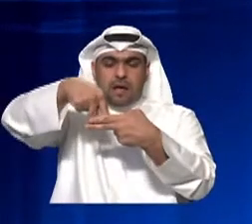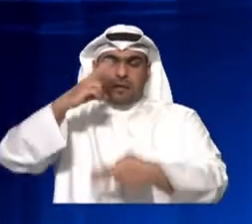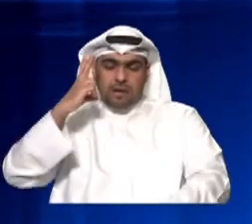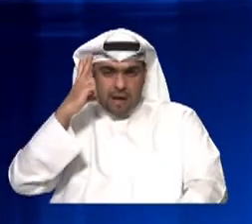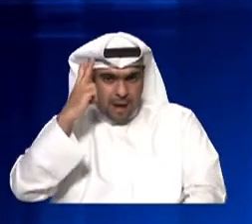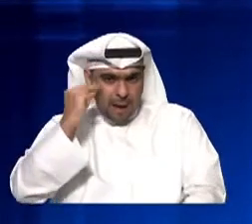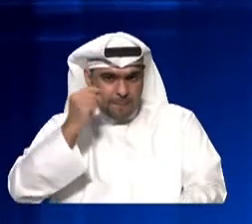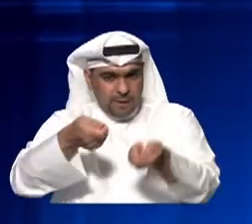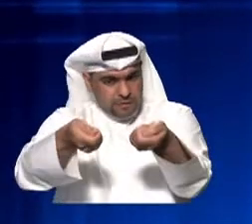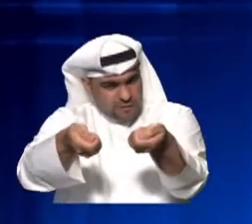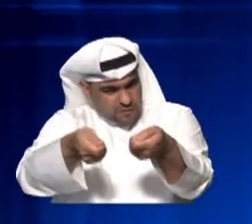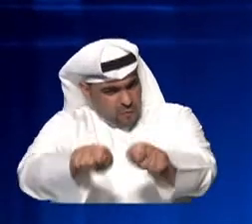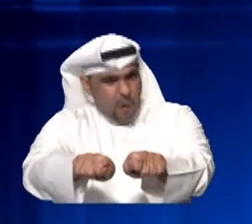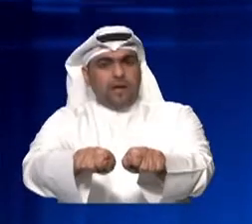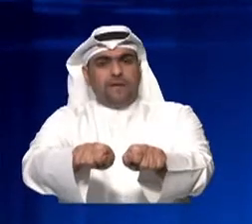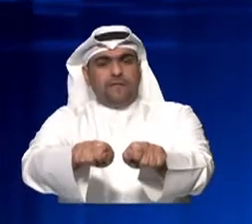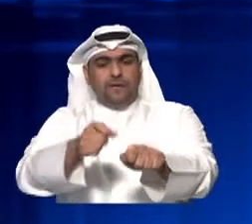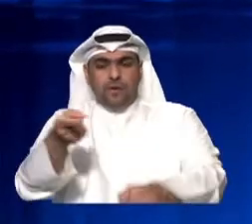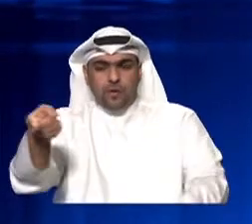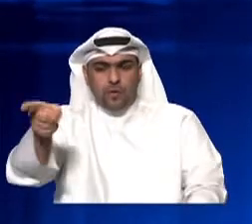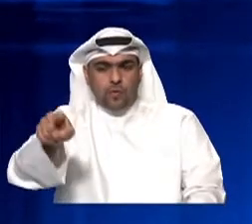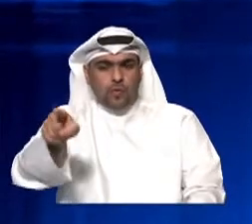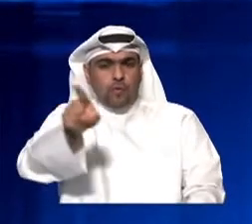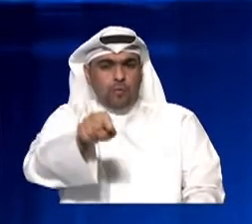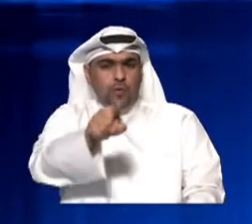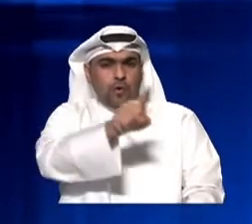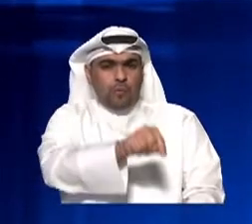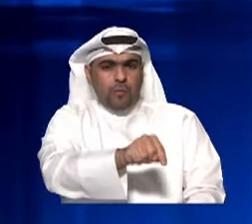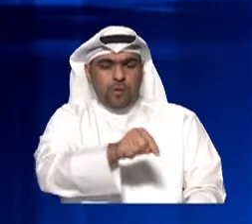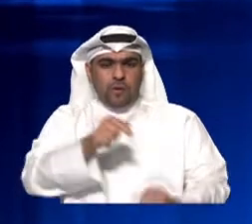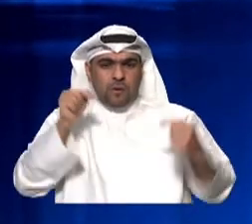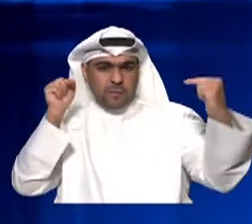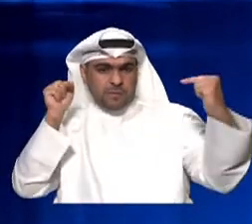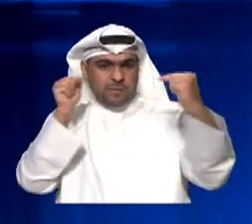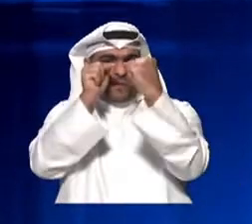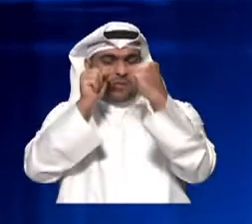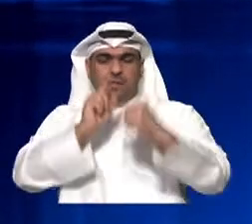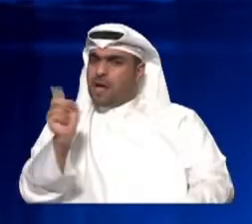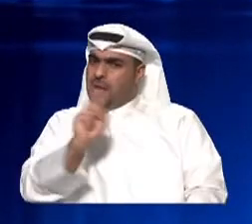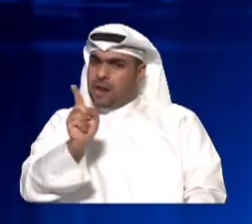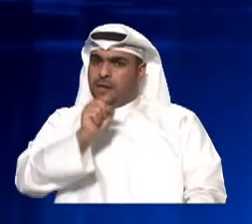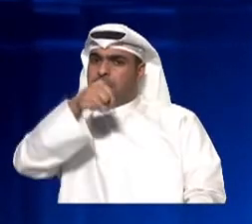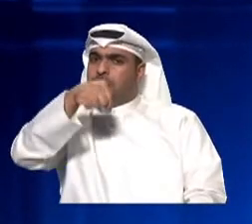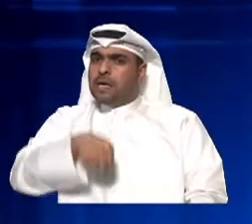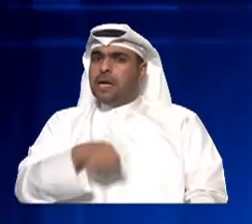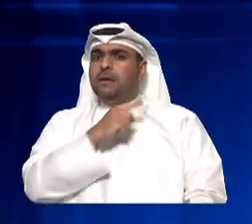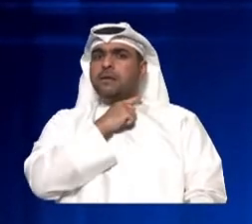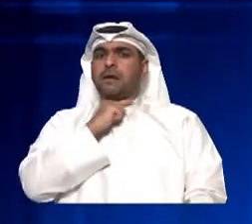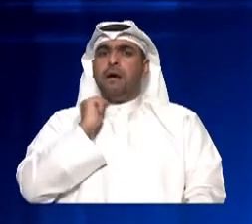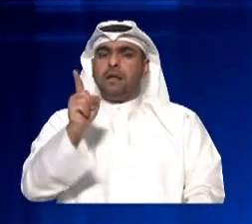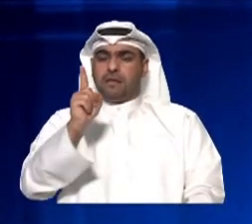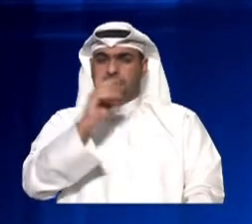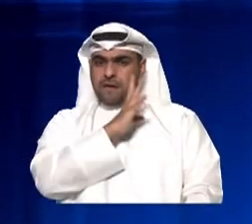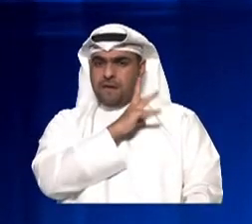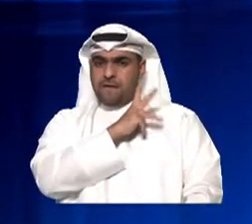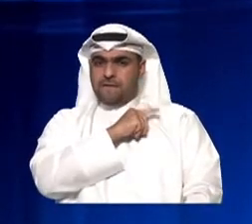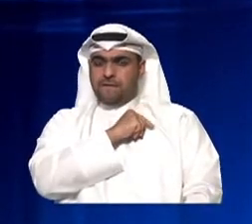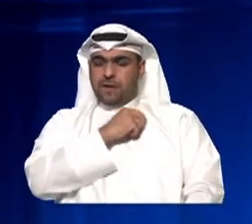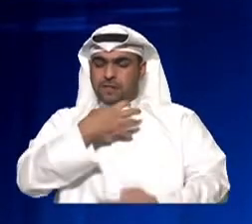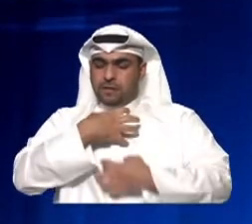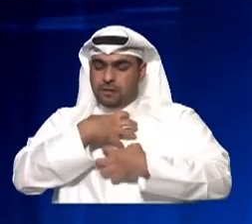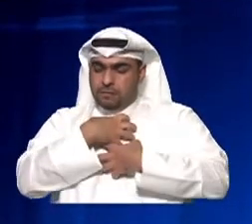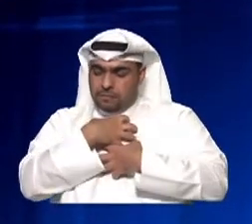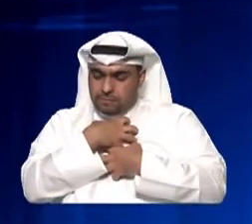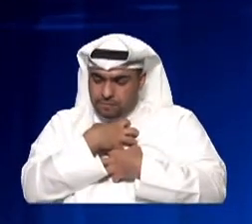النار وتهدئة الأوضاع والتنسيق حيال الأوضاع الخطيرة التي يعيشها الأشقاء في الأراضي الفلسطينية